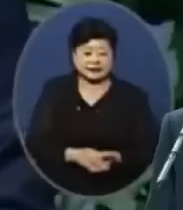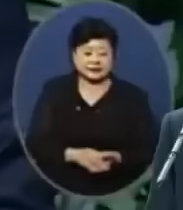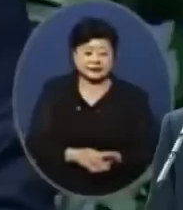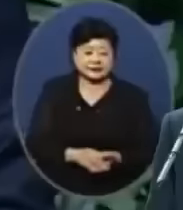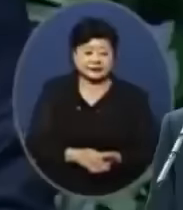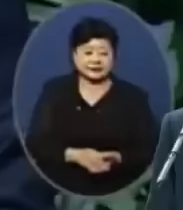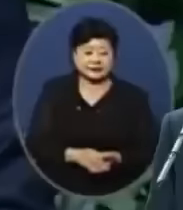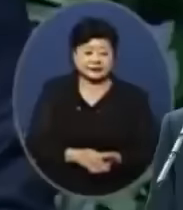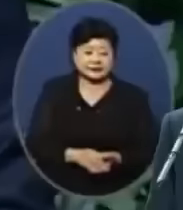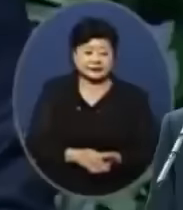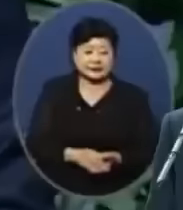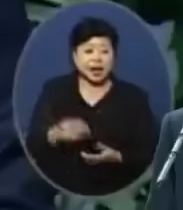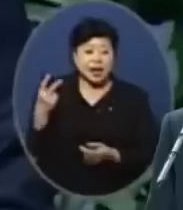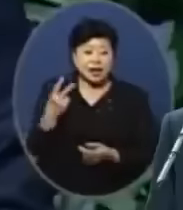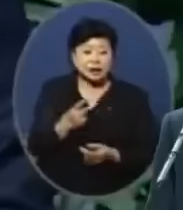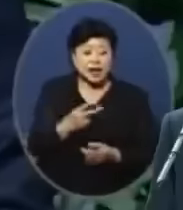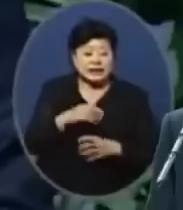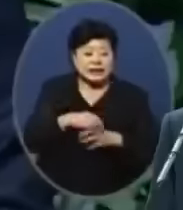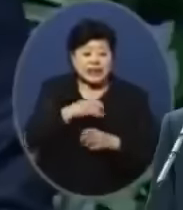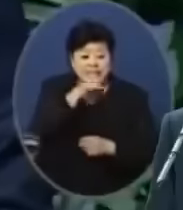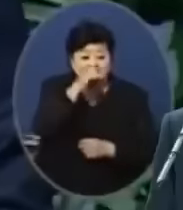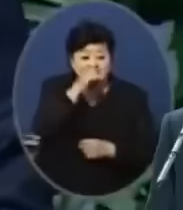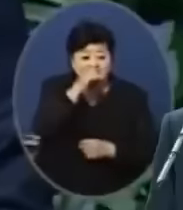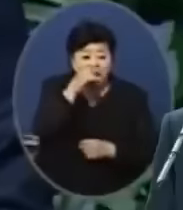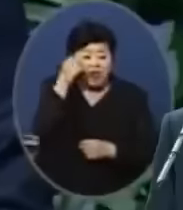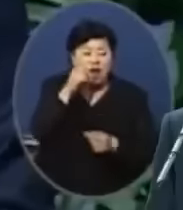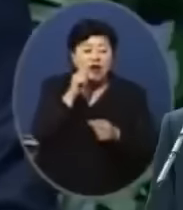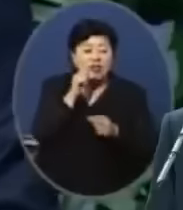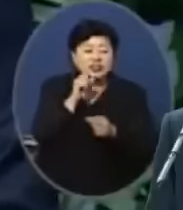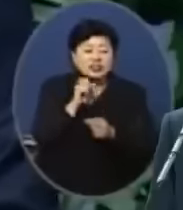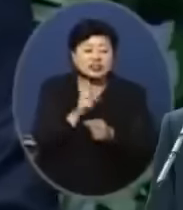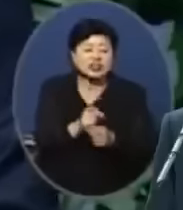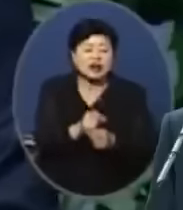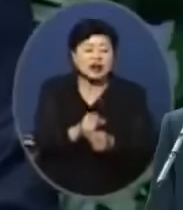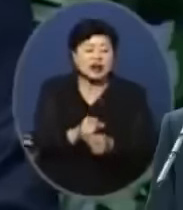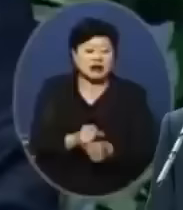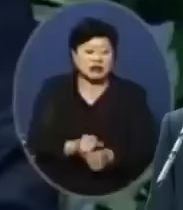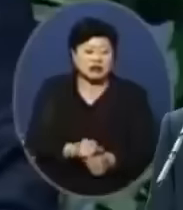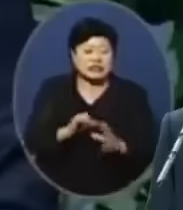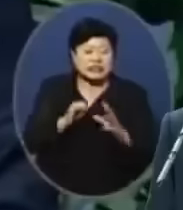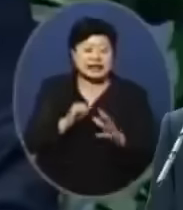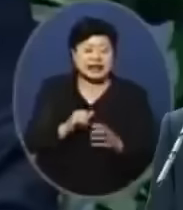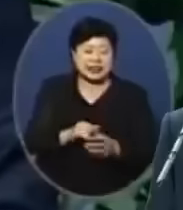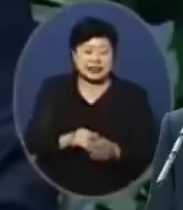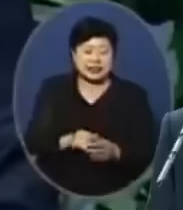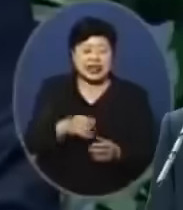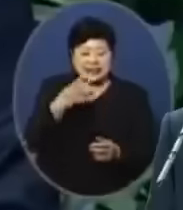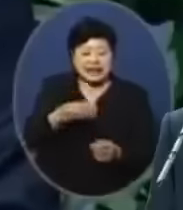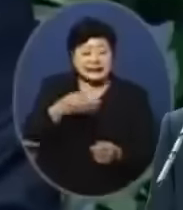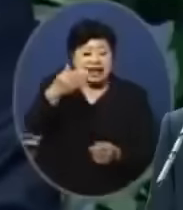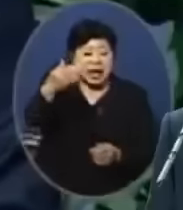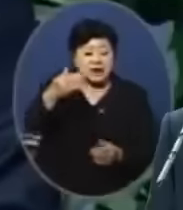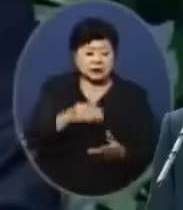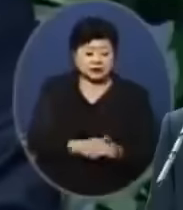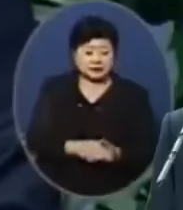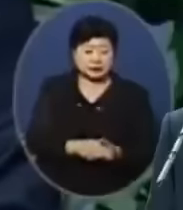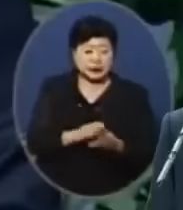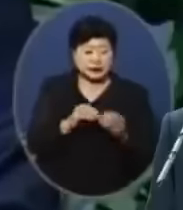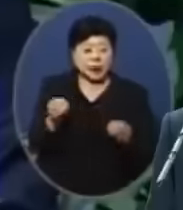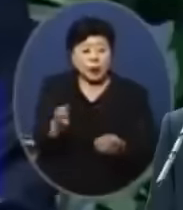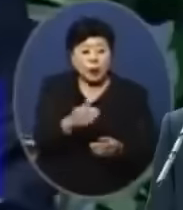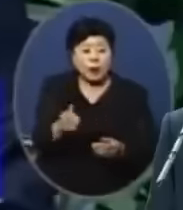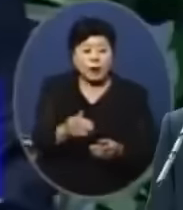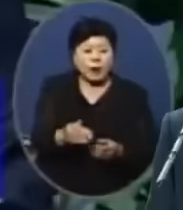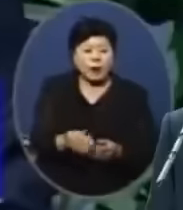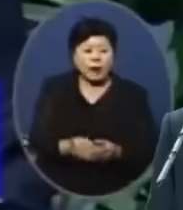있는 또한 세계가 있으니 영적인 세계, 하나님의 세계인 것입니다. 창세기 1장 2절에 보면 땅이 공허하고